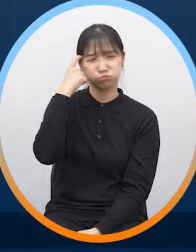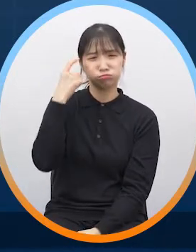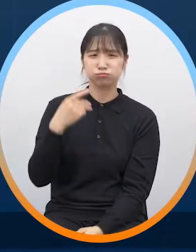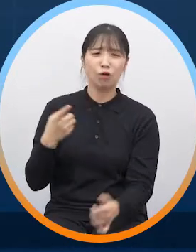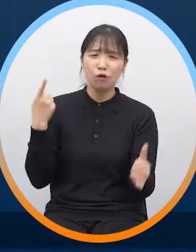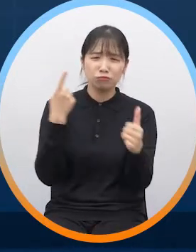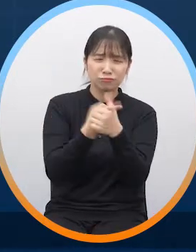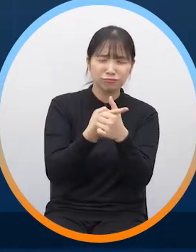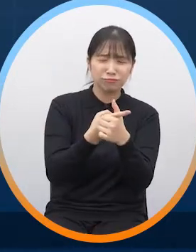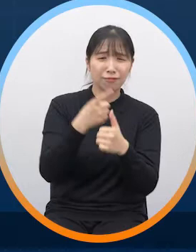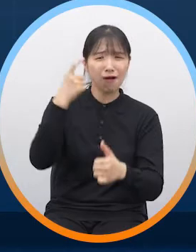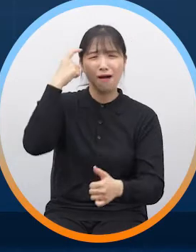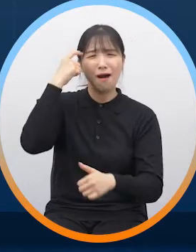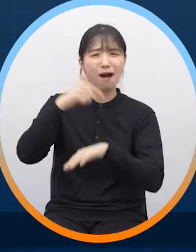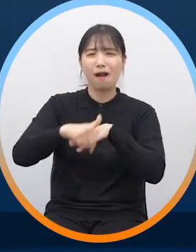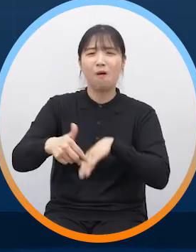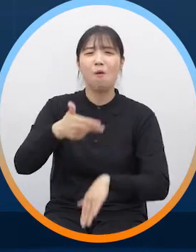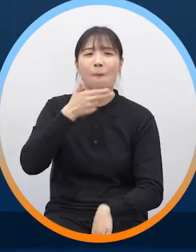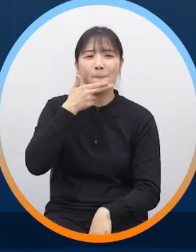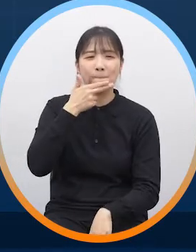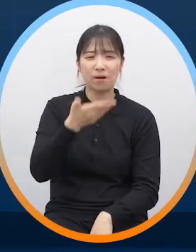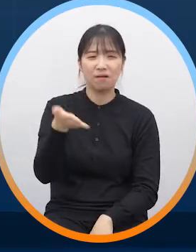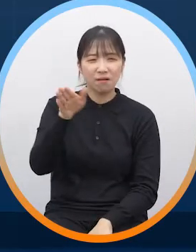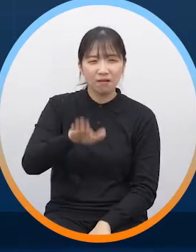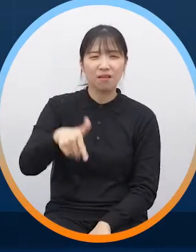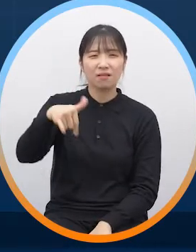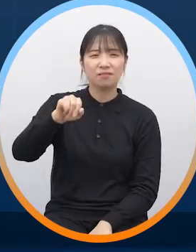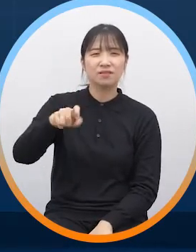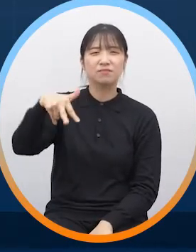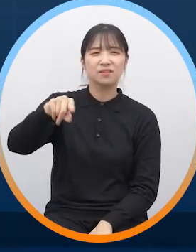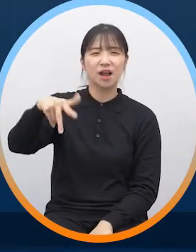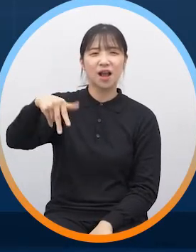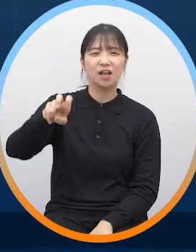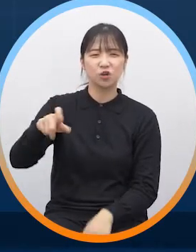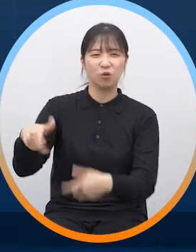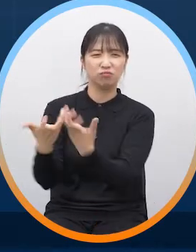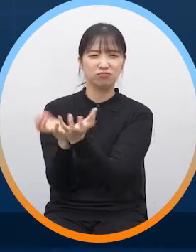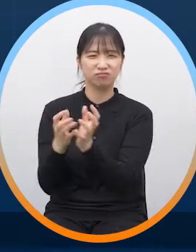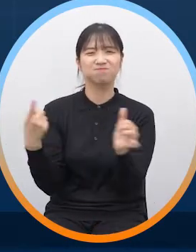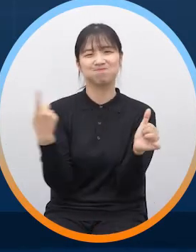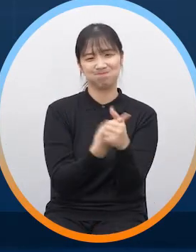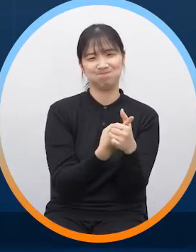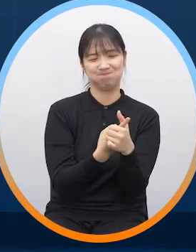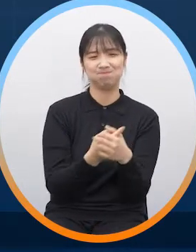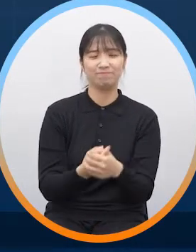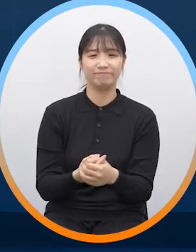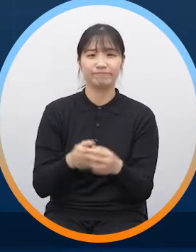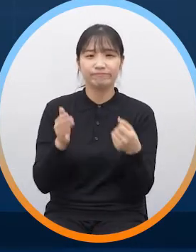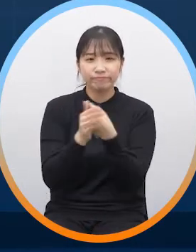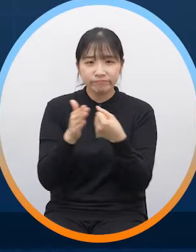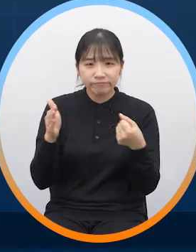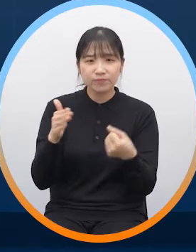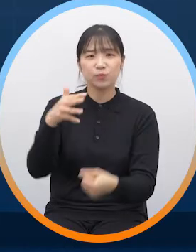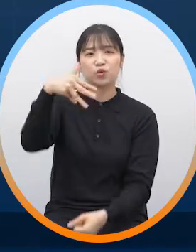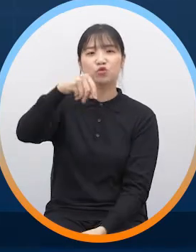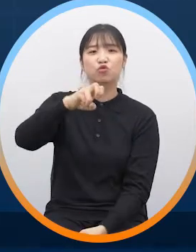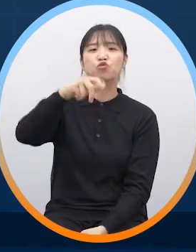사실은 죽이기까지는 안 하려고 했는데 김자점 일파에게 살해가 돼버립니다.